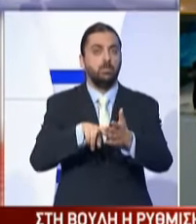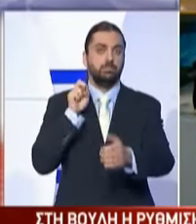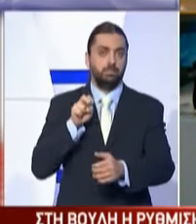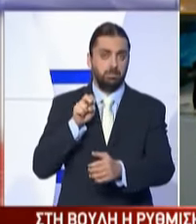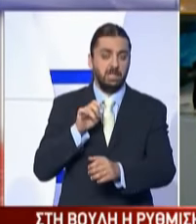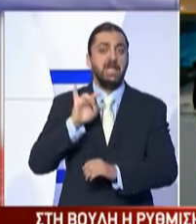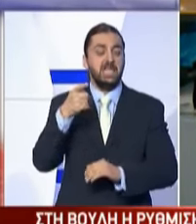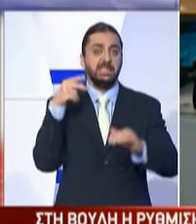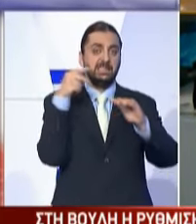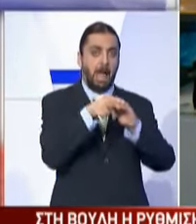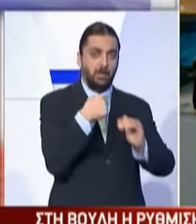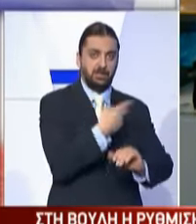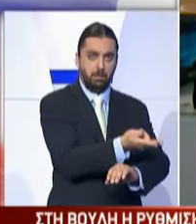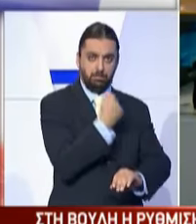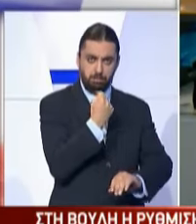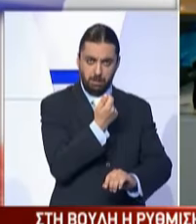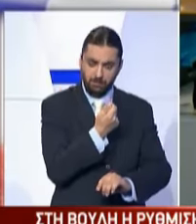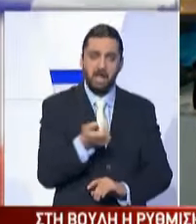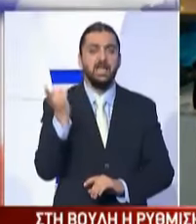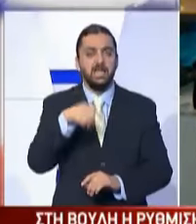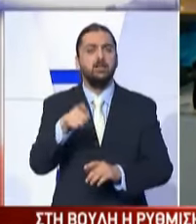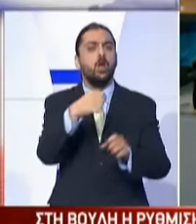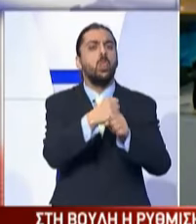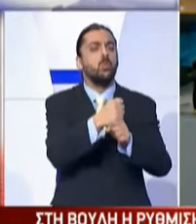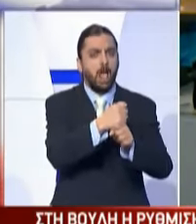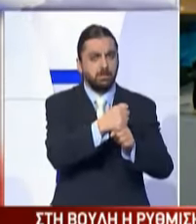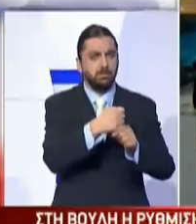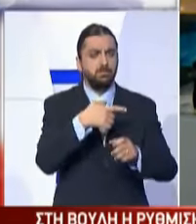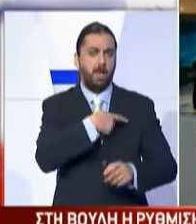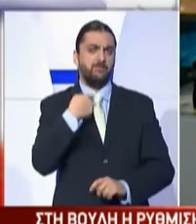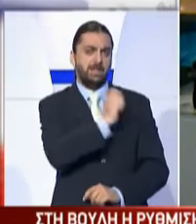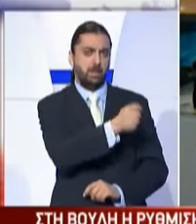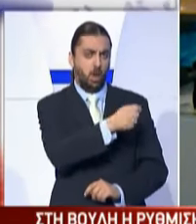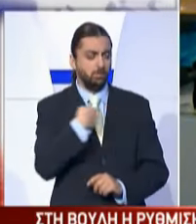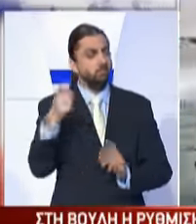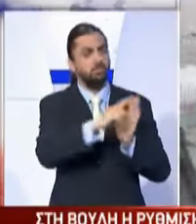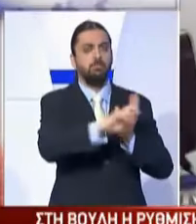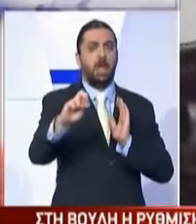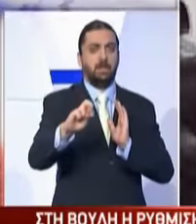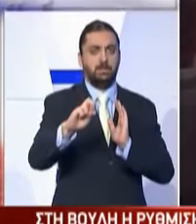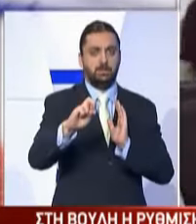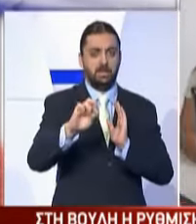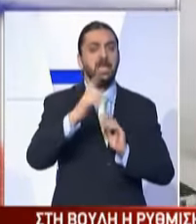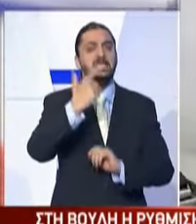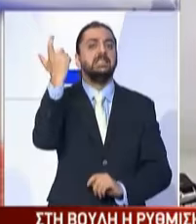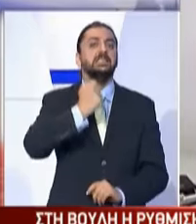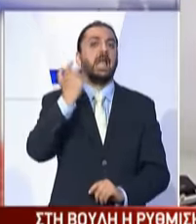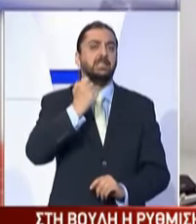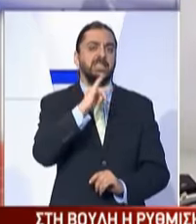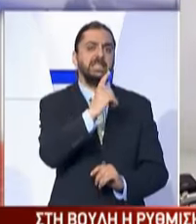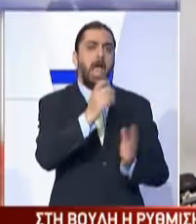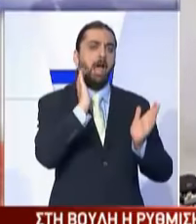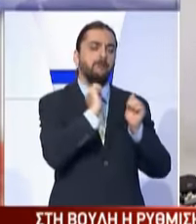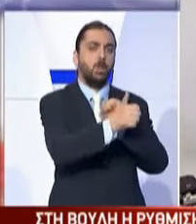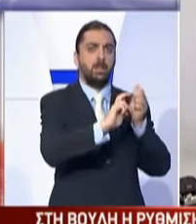εργοδοτών, των οποίων πληρώνονται οι φορολογούμενοι αυτοί, ή μέσω του συνταξιδοτικού φορέα που λαμβάνει τη σύνταξη. Η κατάσχεση θα γίνεται μέσα σε